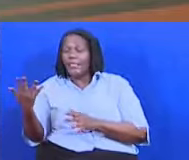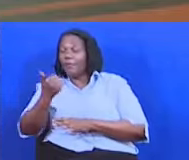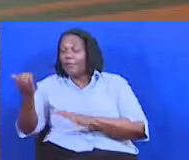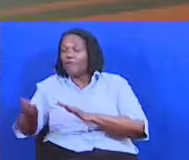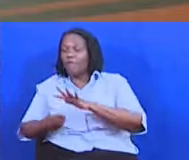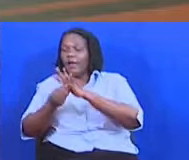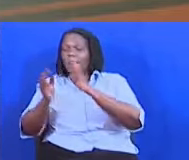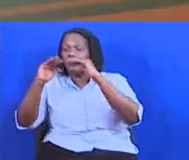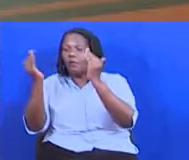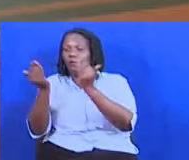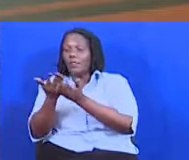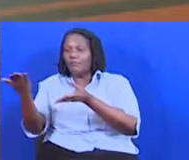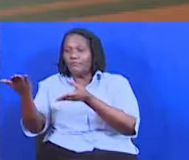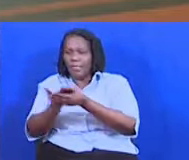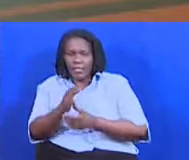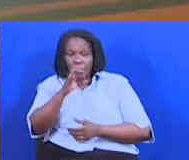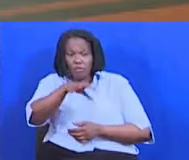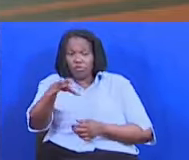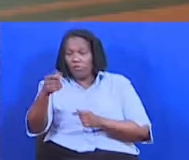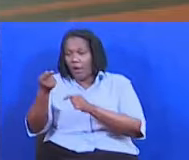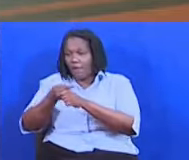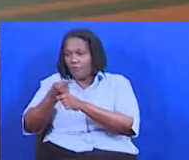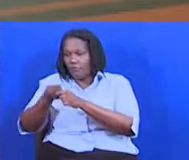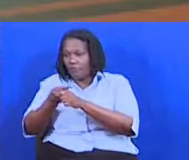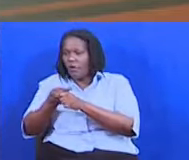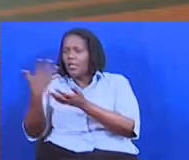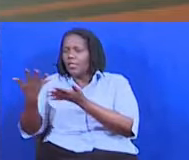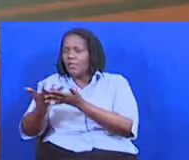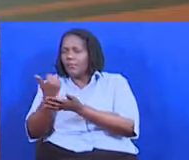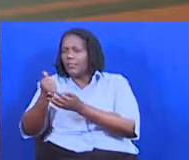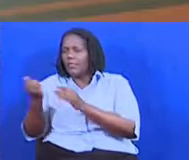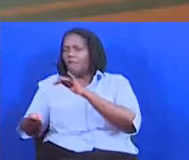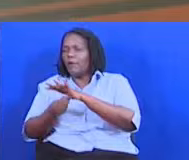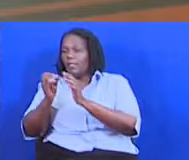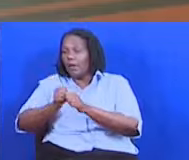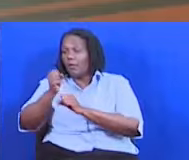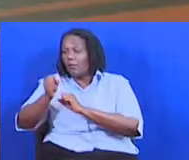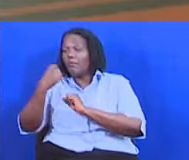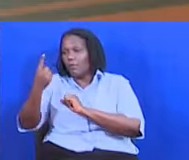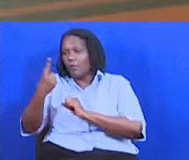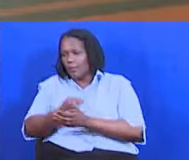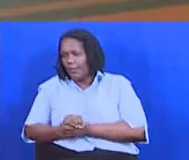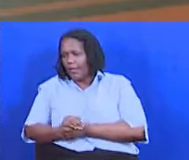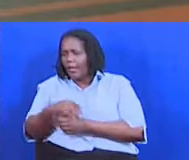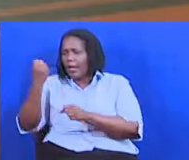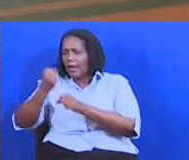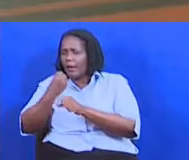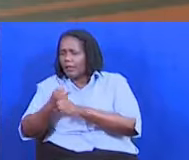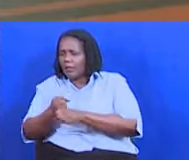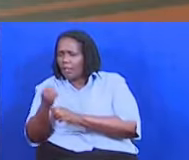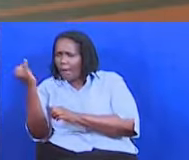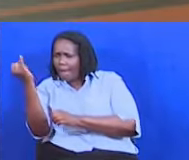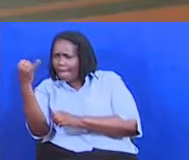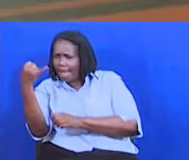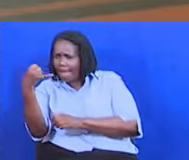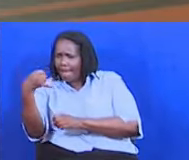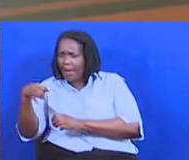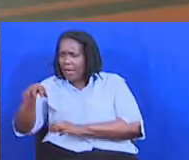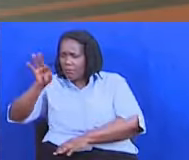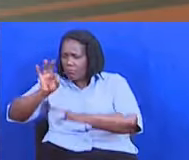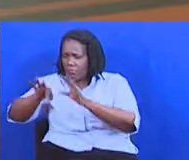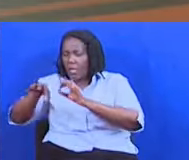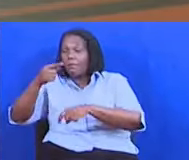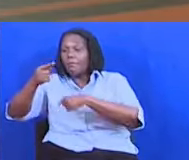Dunia, soko la vitunguu la Misuna lilipata ufadhili kwa awamu ya kwanza na shughuli za upembuzi na usanifu wa mradi